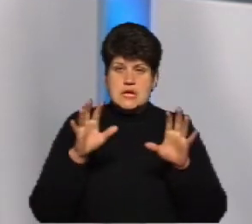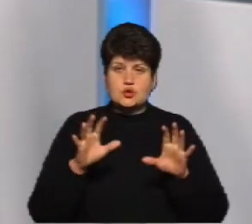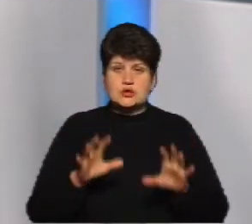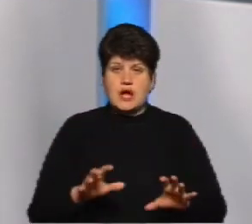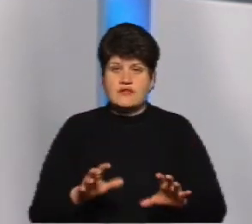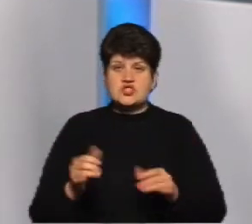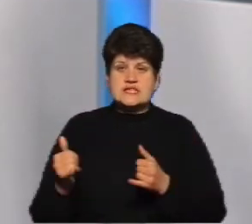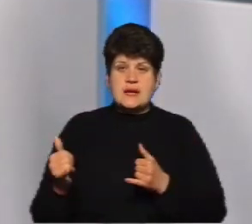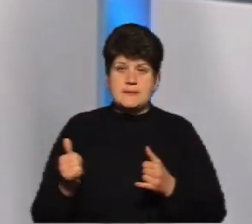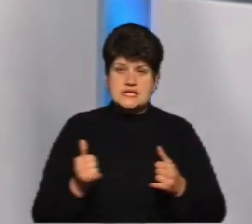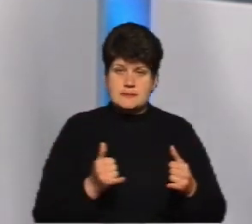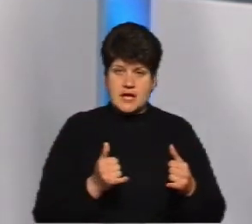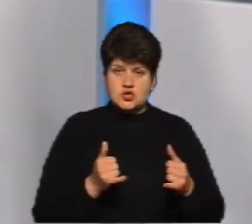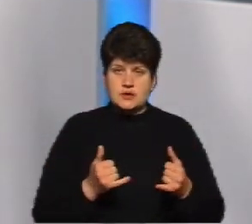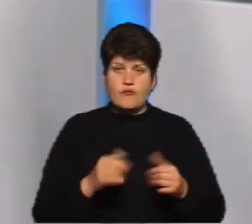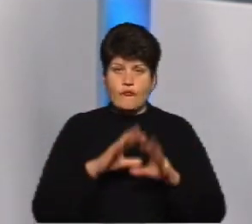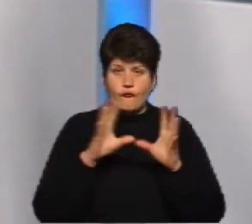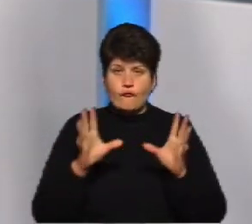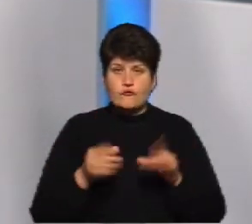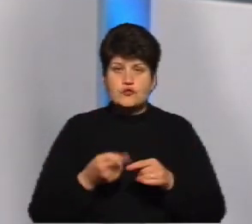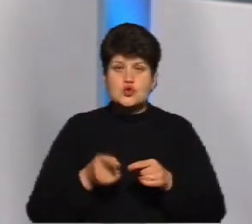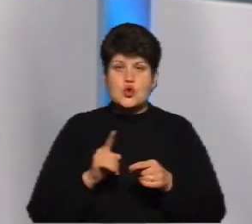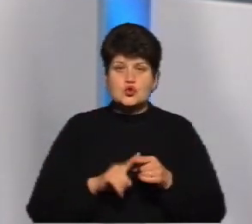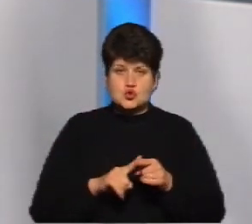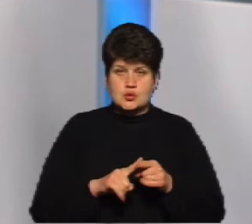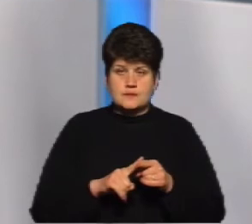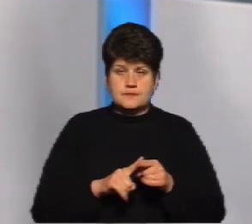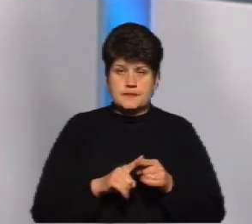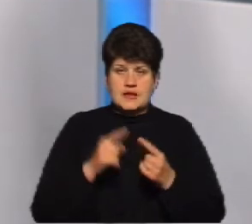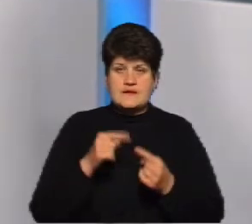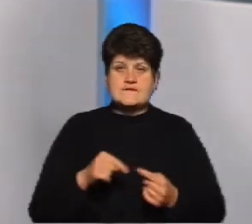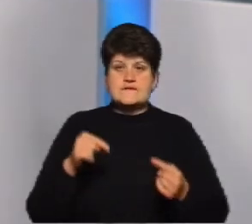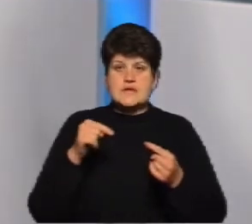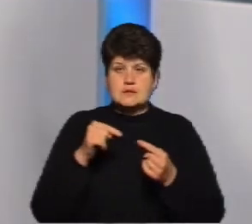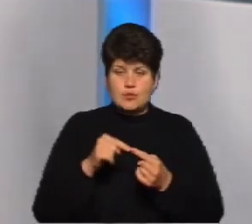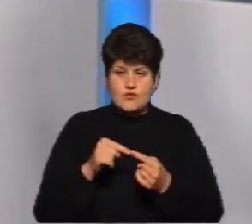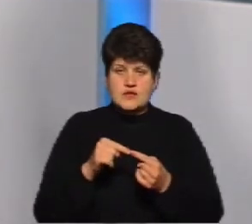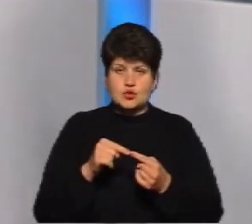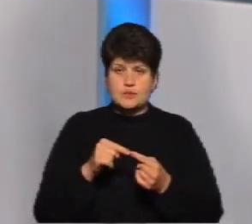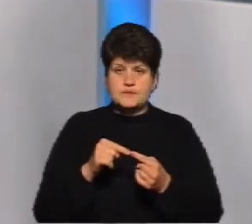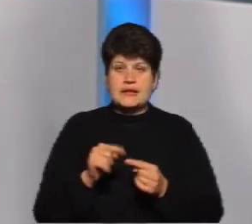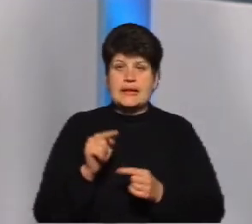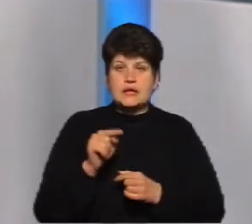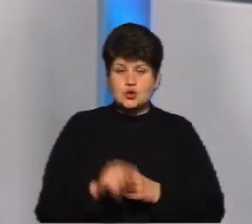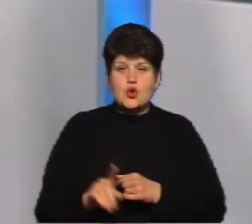забезпечення всього цього, відповідно, для того, щоб